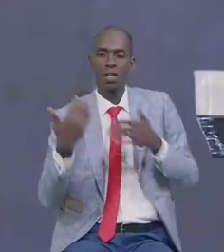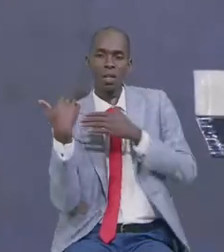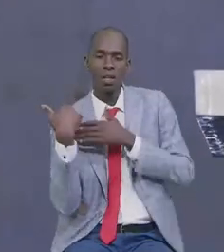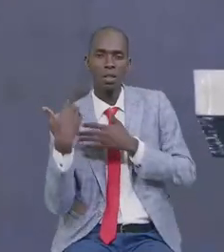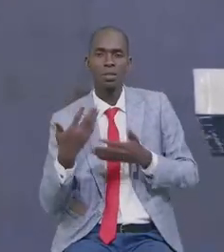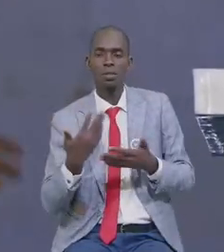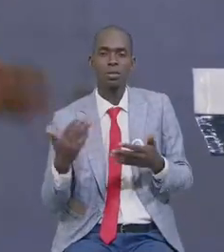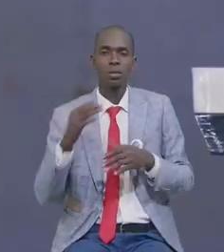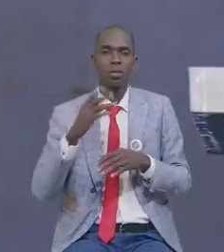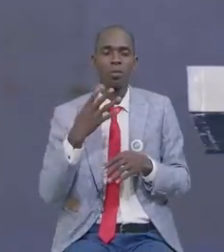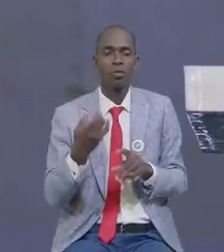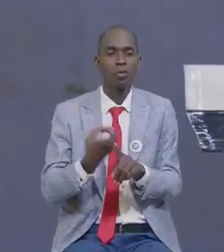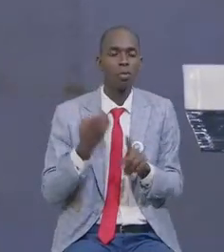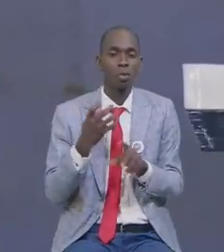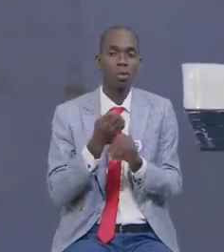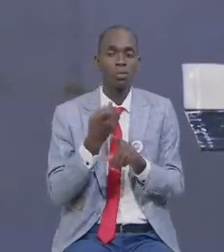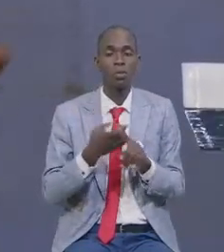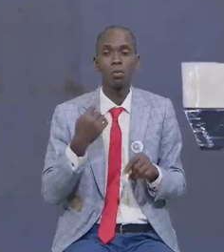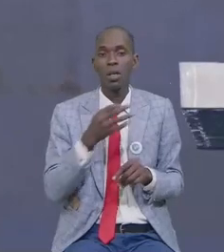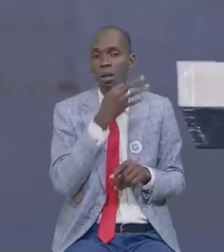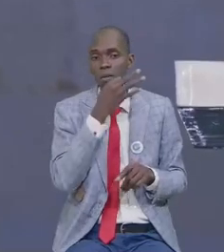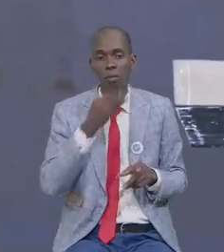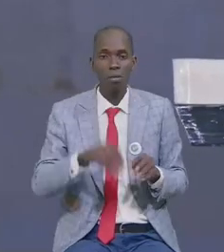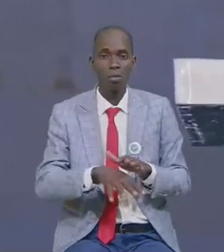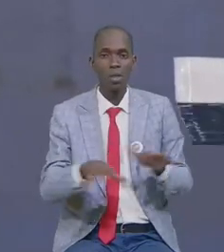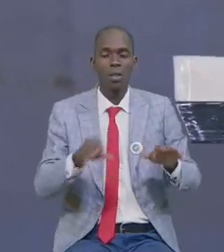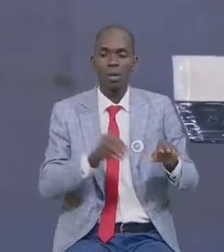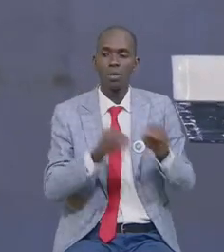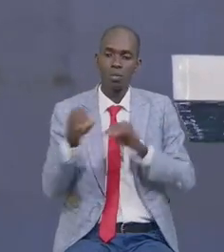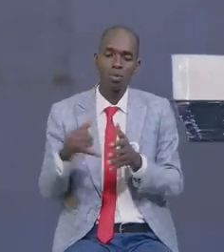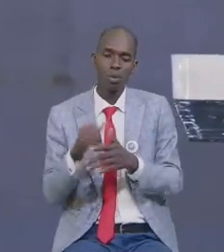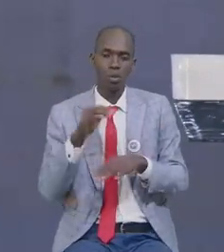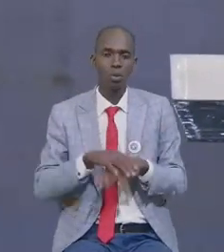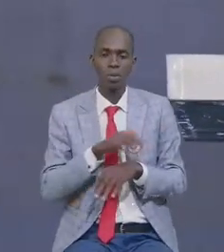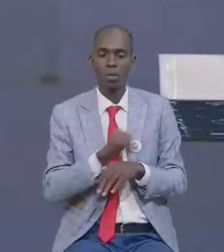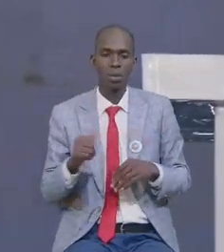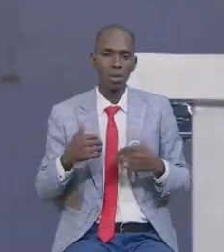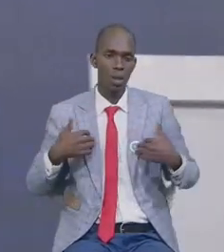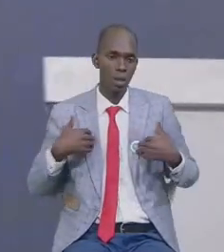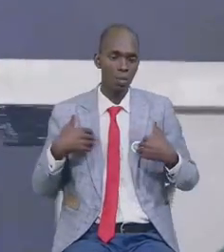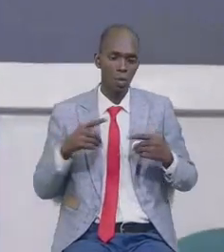tout ce qu'ils pouvaient faire, c'est mettre ça sur un animal qui bouge.